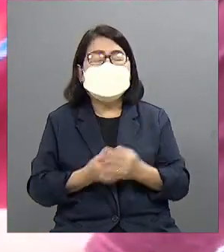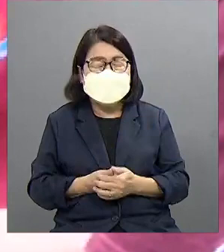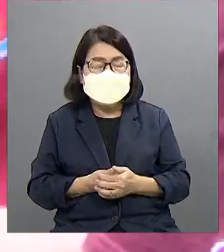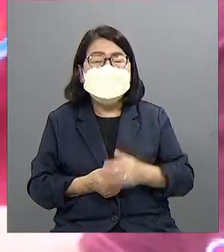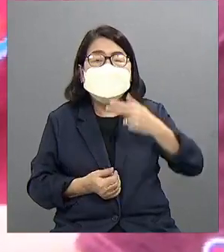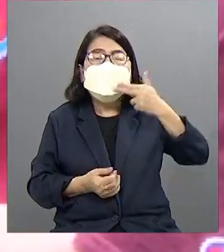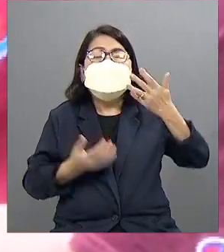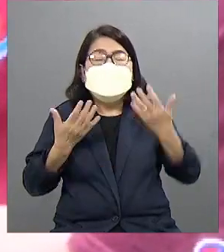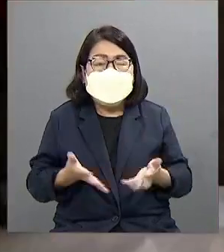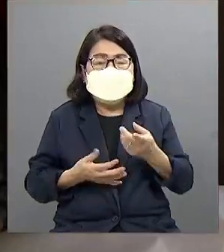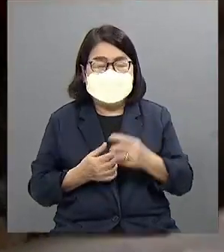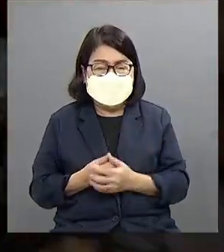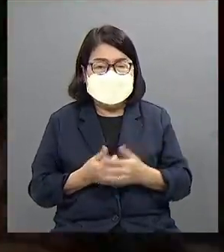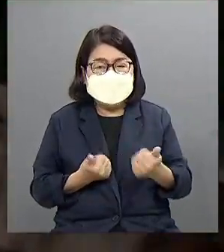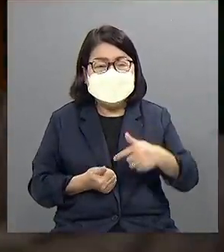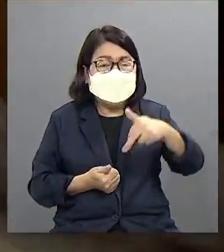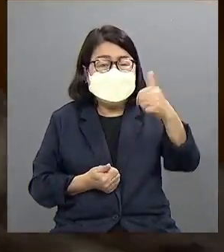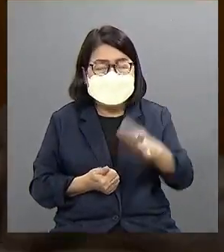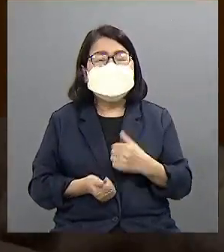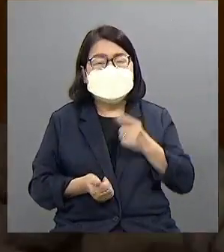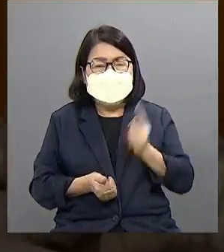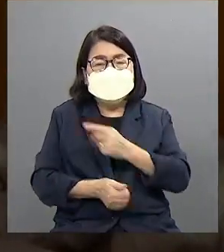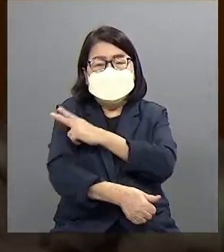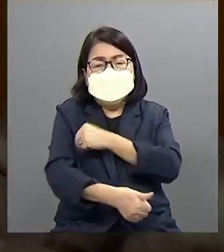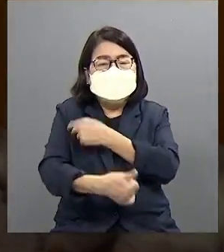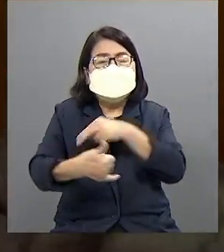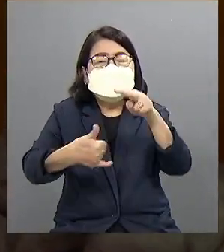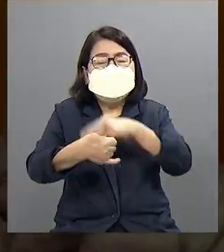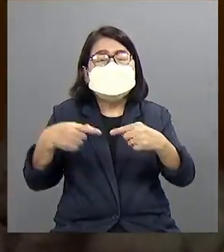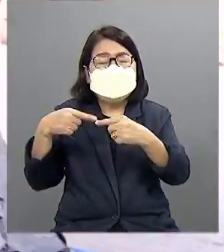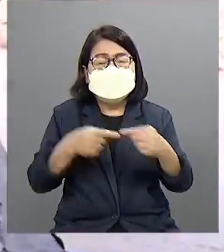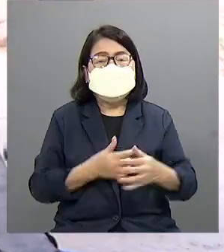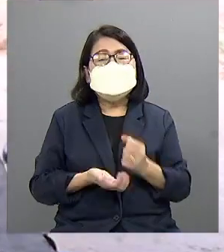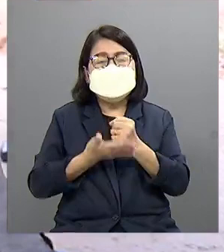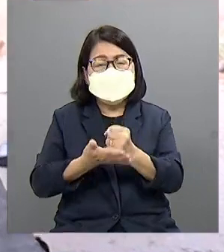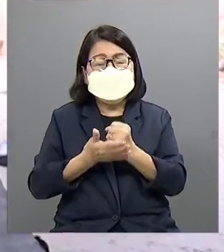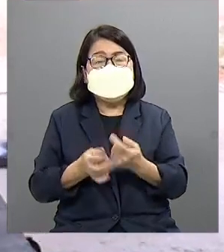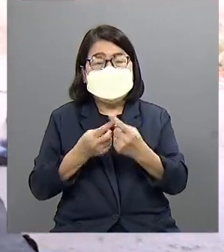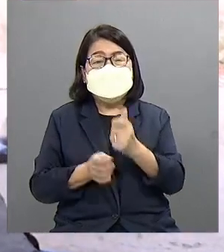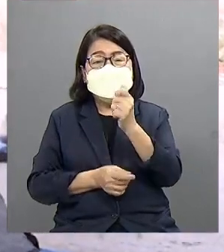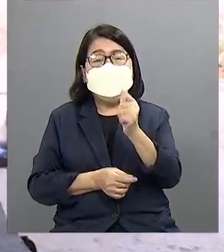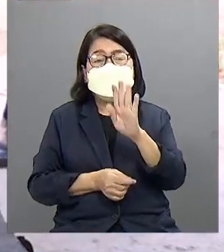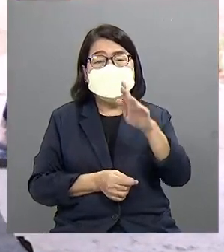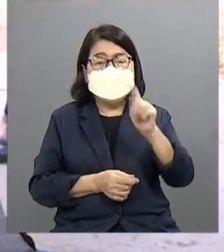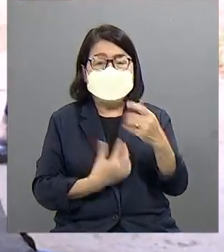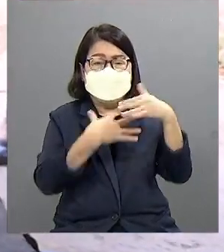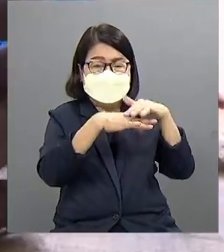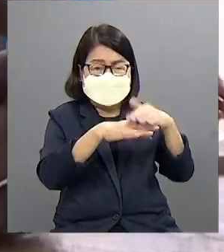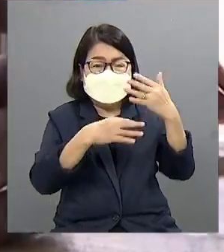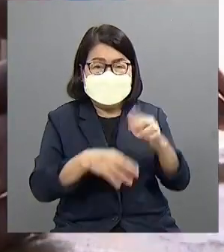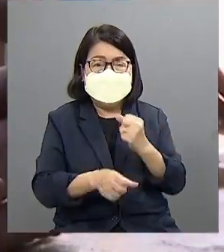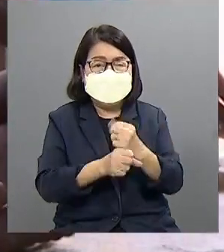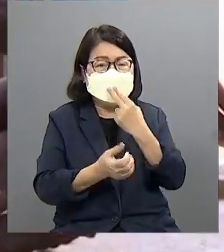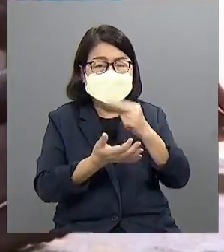ต่อเนื่องในเรื่องของโรคเรื้อรัง นอกจากนี้นะคะด้านอบต.ต้นพึ่งค่ะประสานทำเรื่องถึงพัฒนาสังคมและ